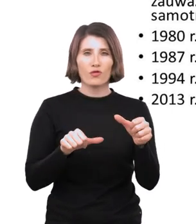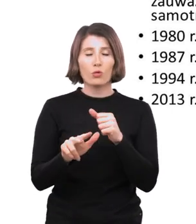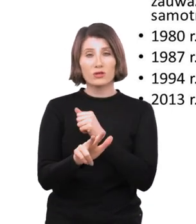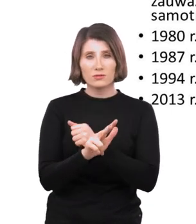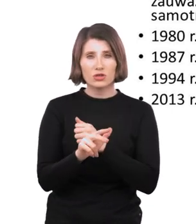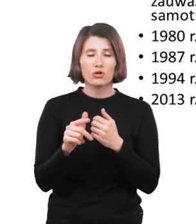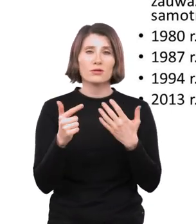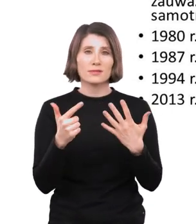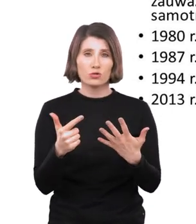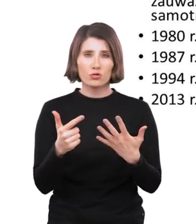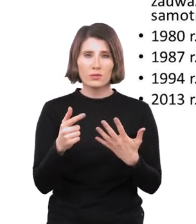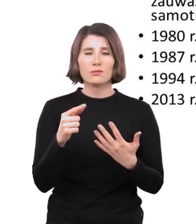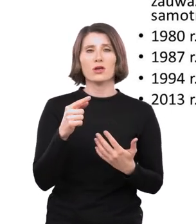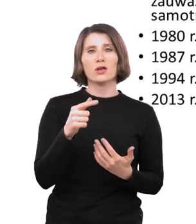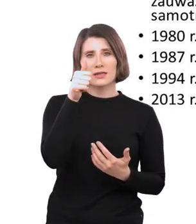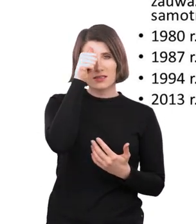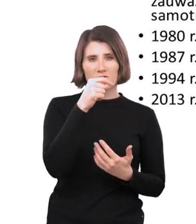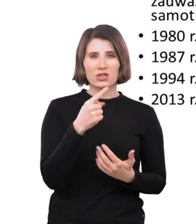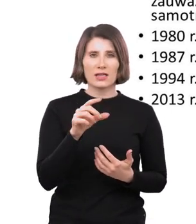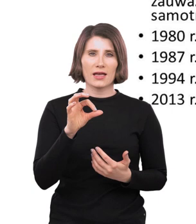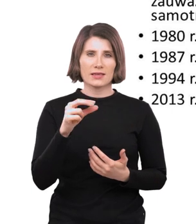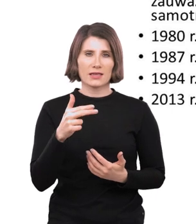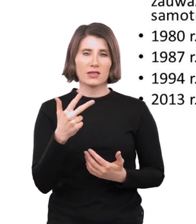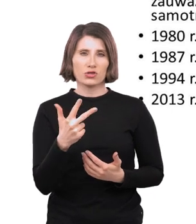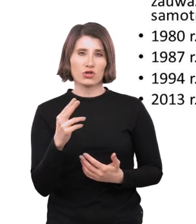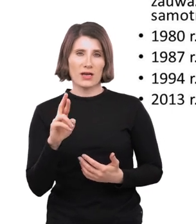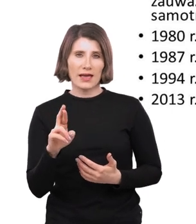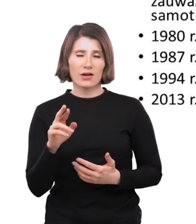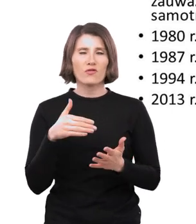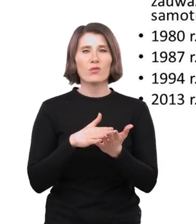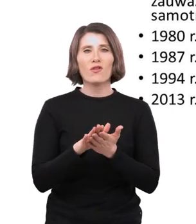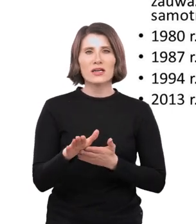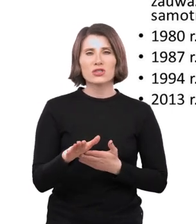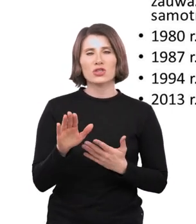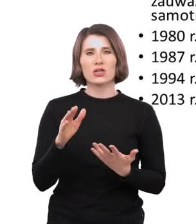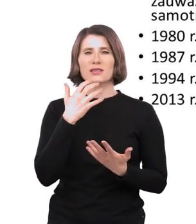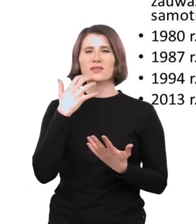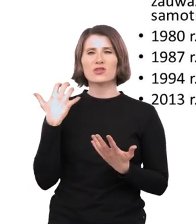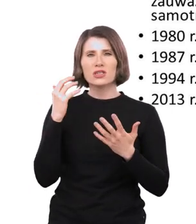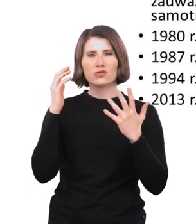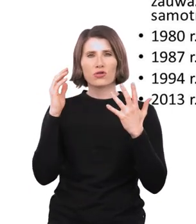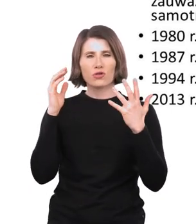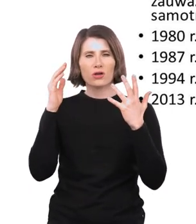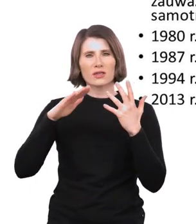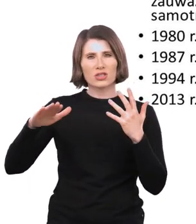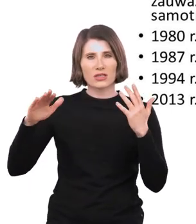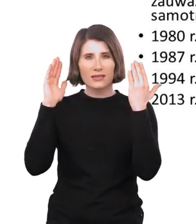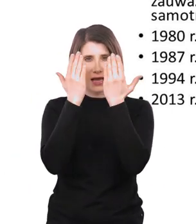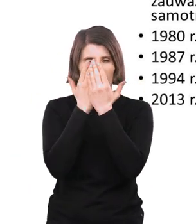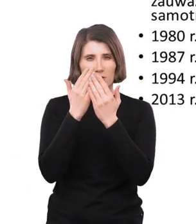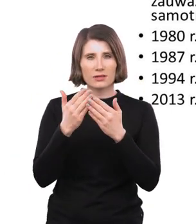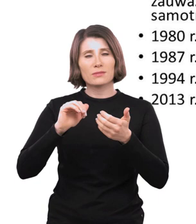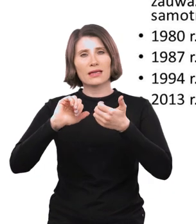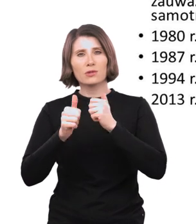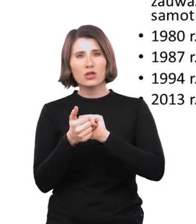DSM-3R, wprowadziła zamiast autyzmu wczesnodziecięcego pojęcie zaburzeń autystycznych.